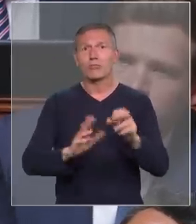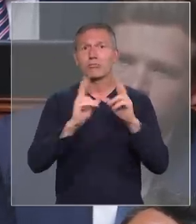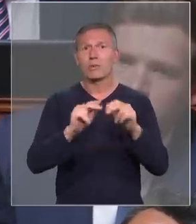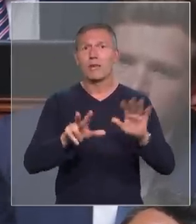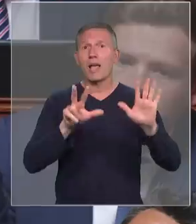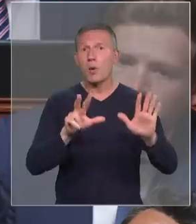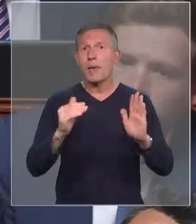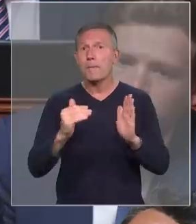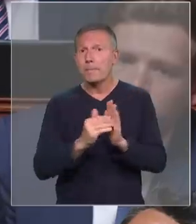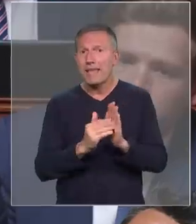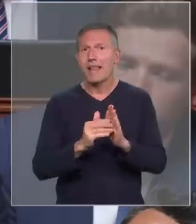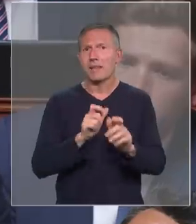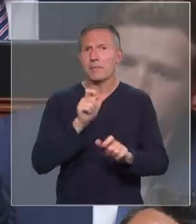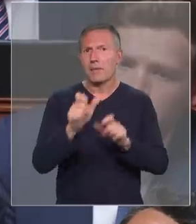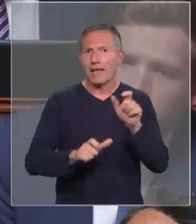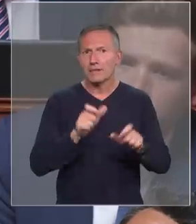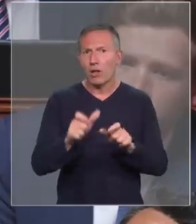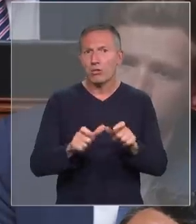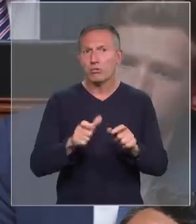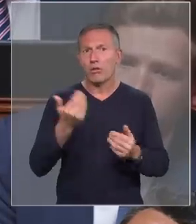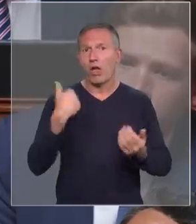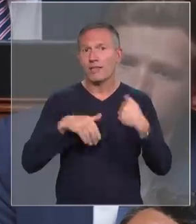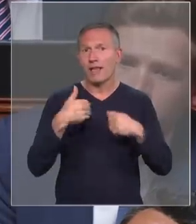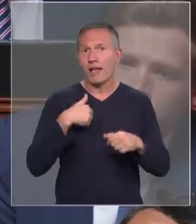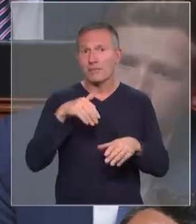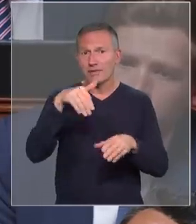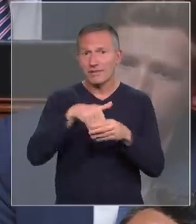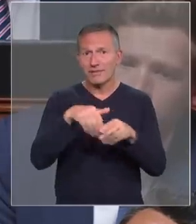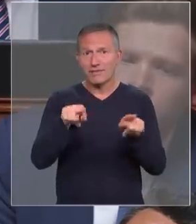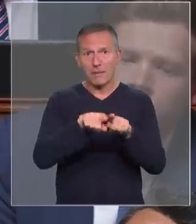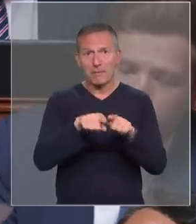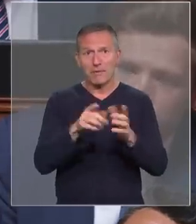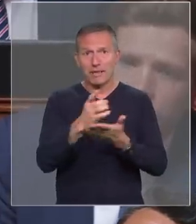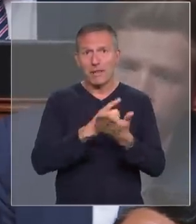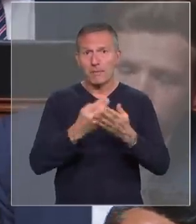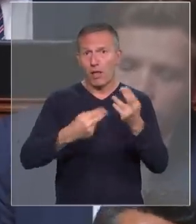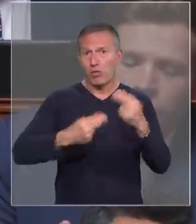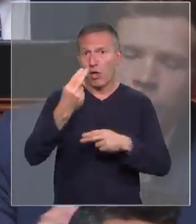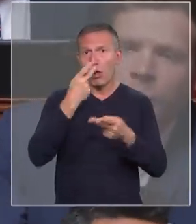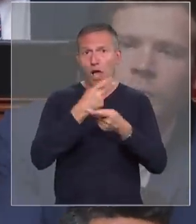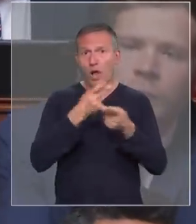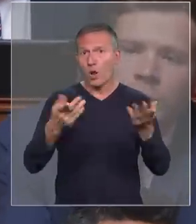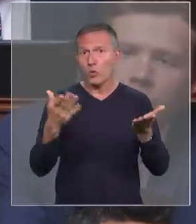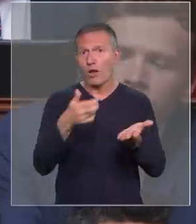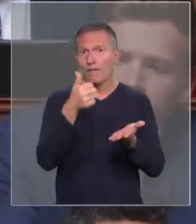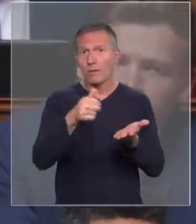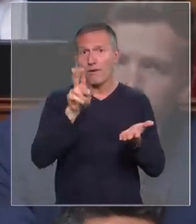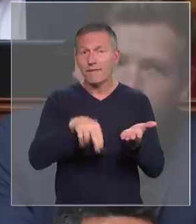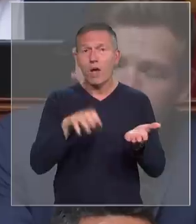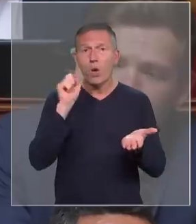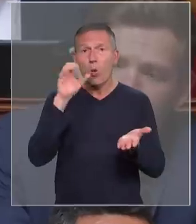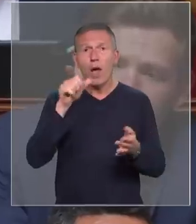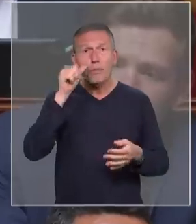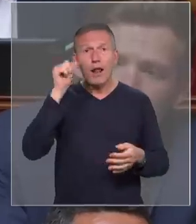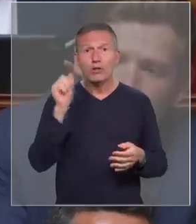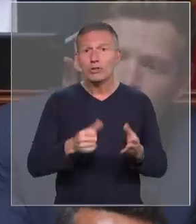plus de 8000 personnes porteurs de handicap qui sont dans le département du Nord, et je vais sûrement vous annoncer quelque chose. Vous êtes probablement au courant qu'en